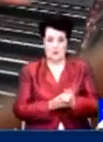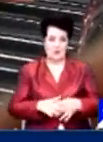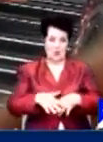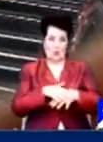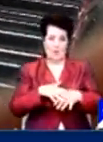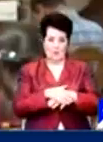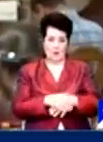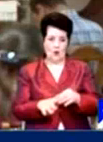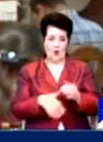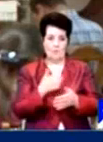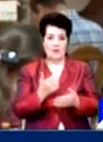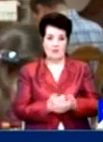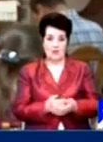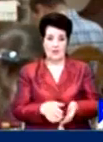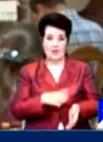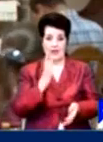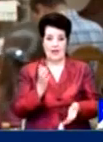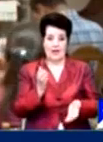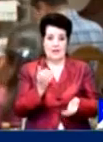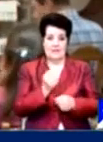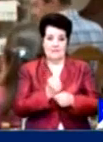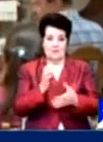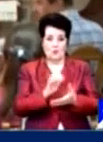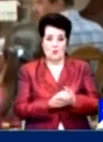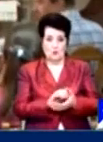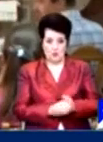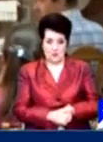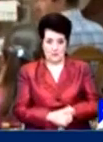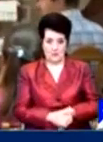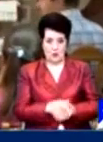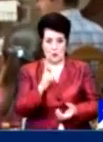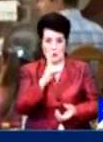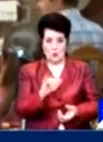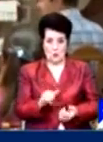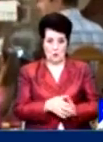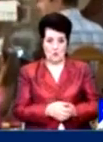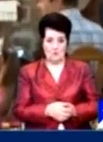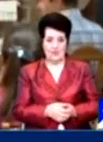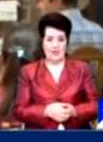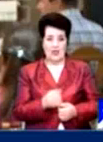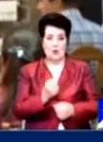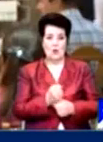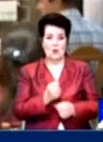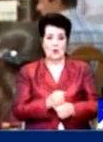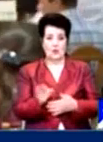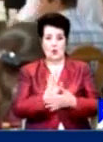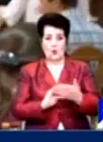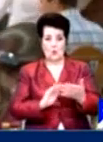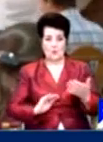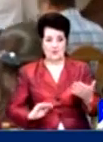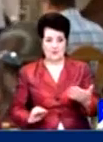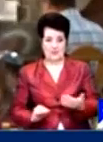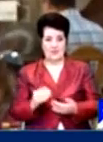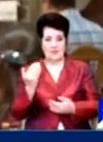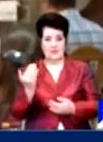poporul. Principalul era să facem cunoștința cu lucrărilor compozitorilor